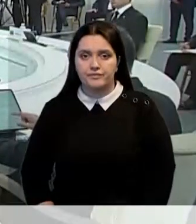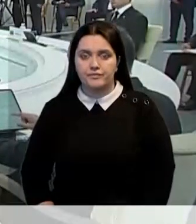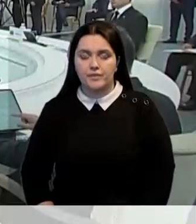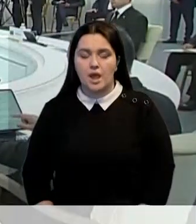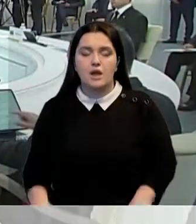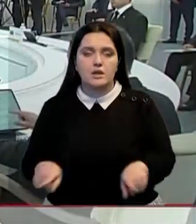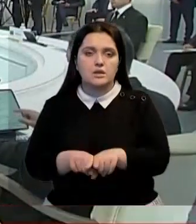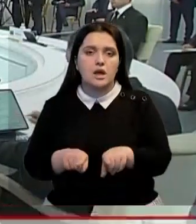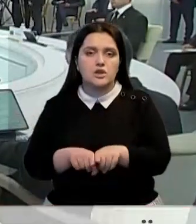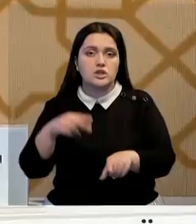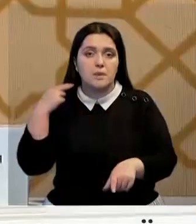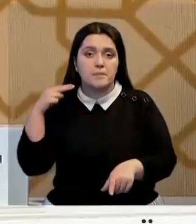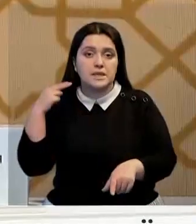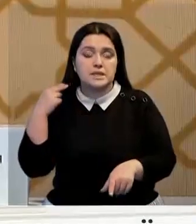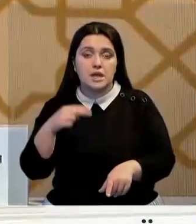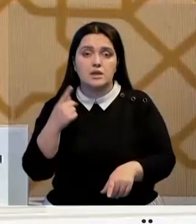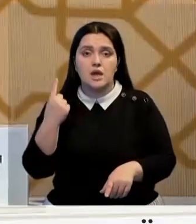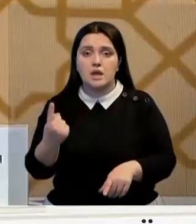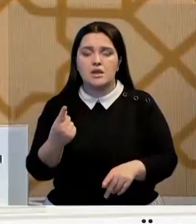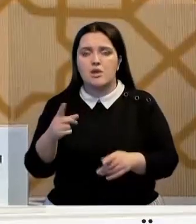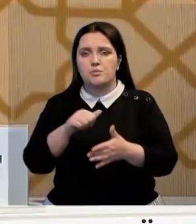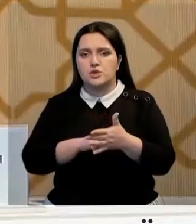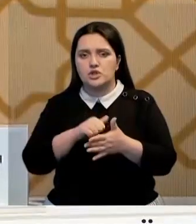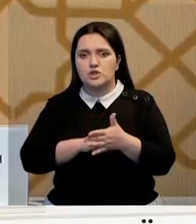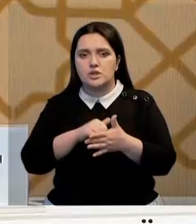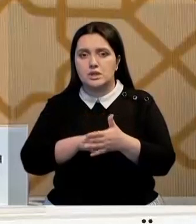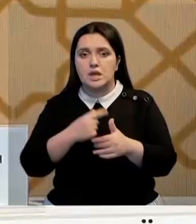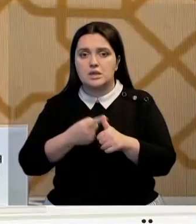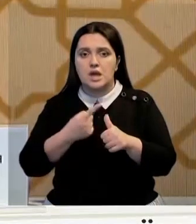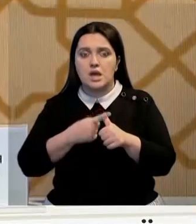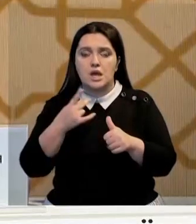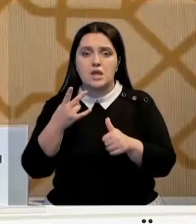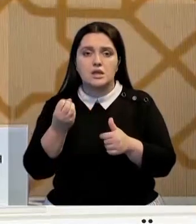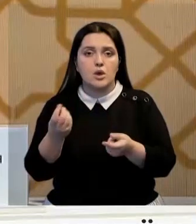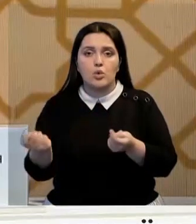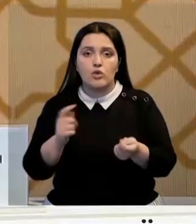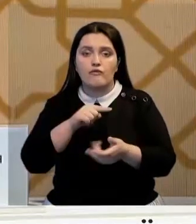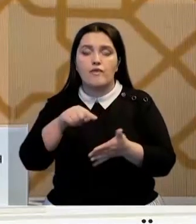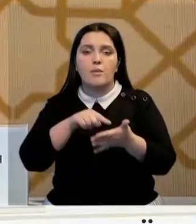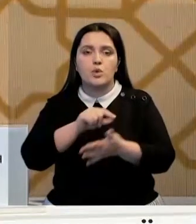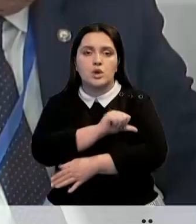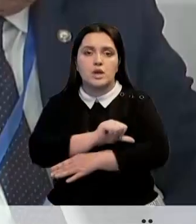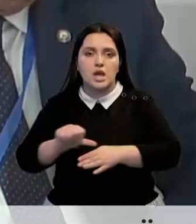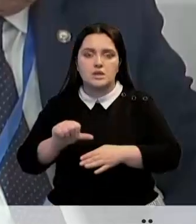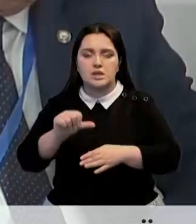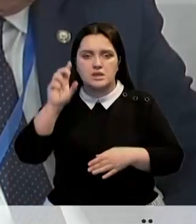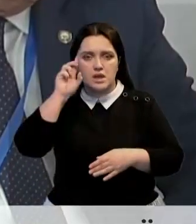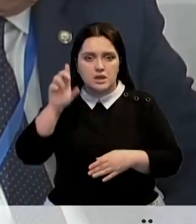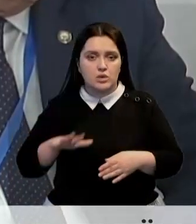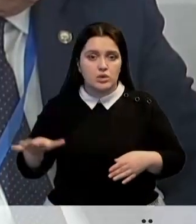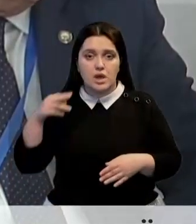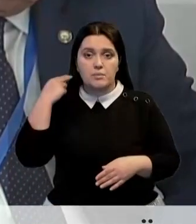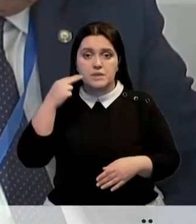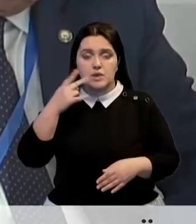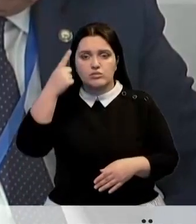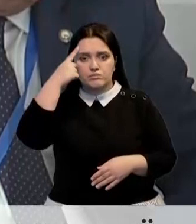Также Касым-Жомарт Токаев одним из дестабилизирующих факторов назвал неурегулированный вопрос границ между отдельными странами